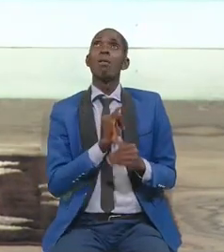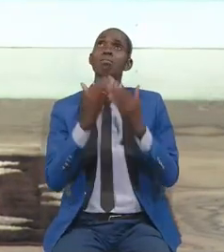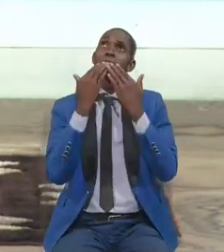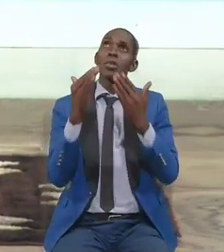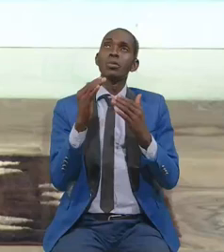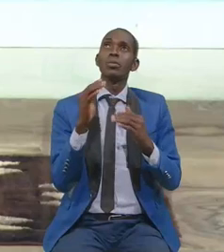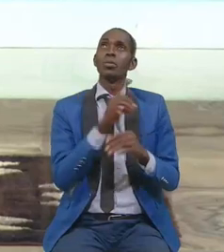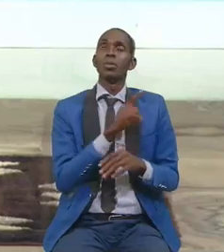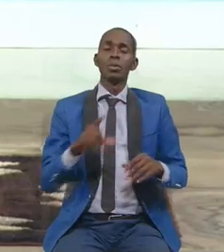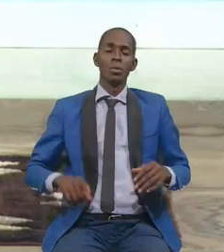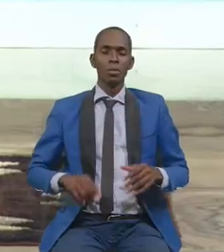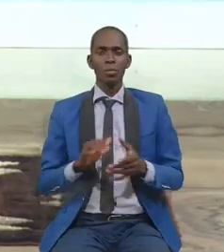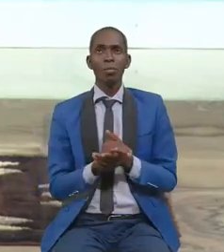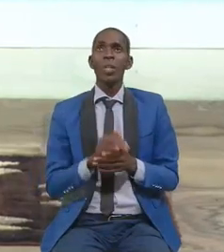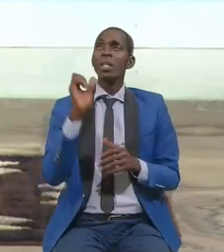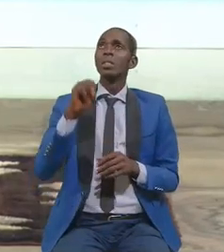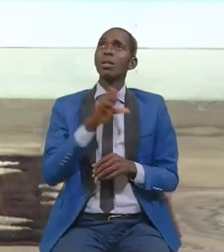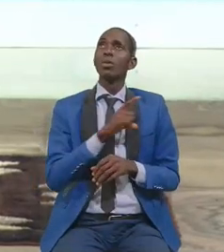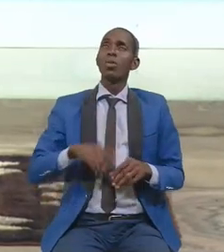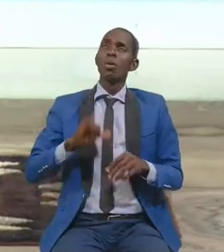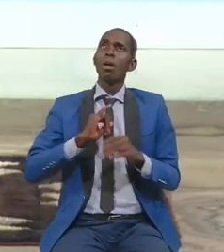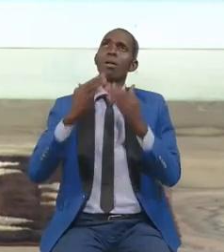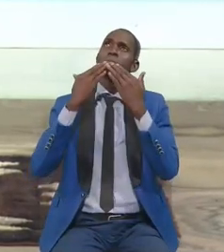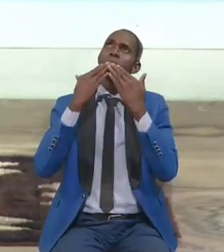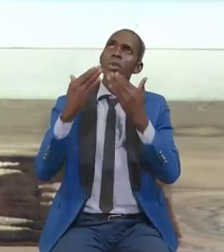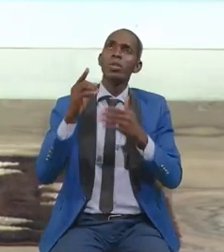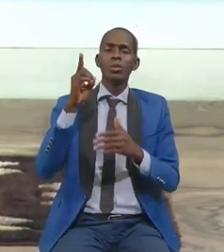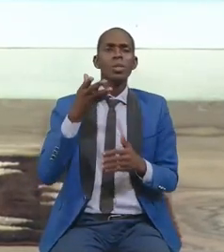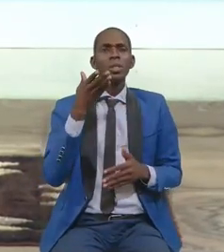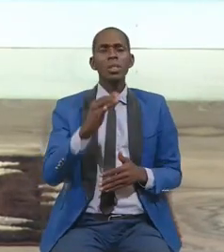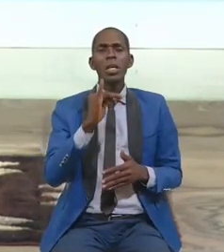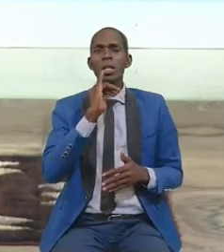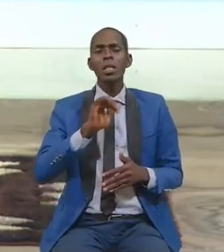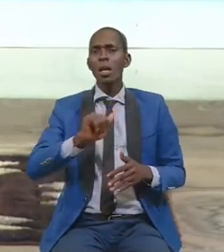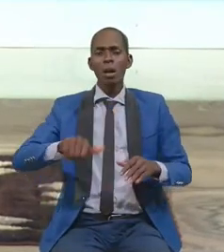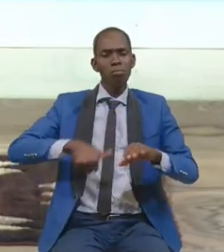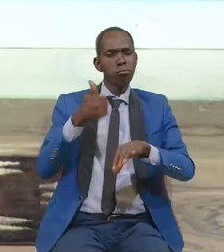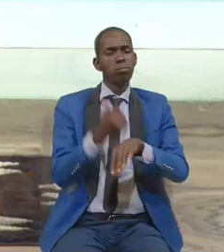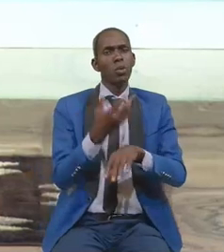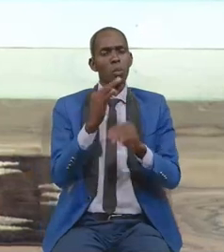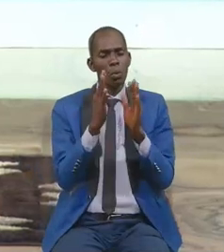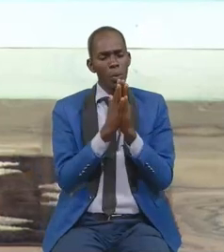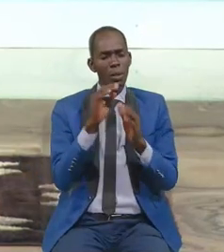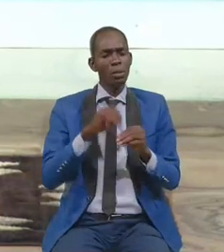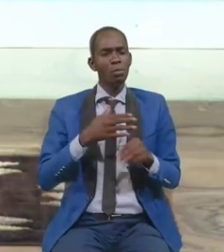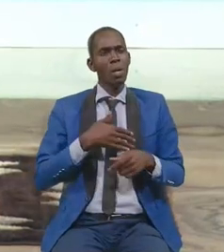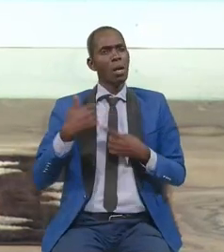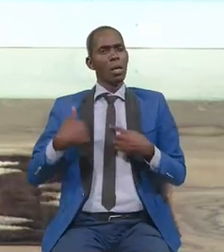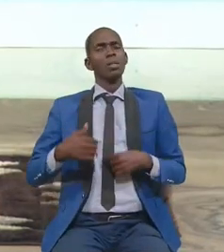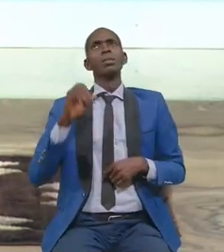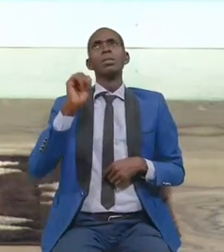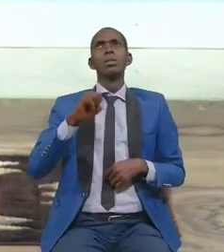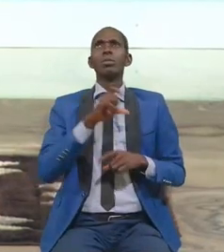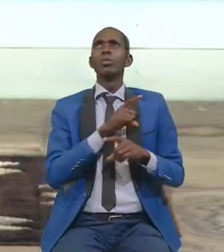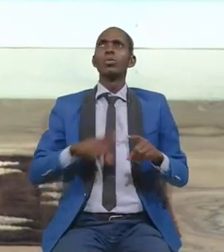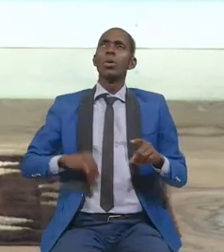la promesse de Dieu pour dire, Seigneur, je tiens la promesse. Seigneur, merci. Il est la confirmation dans ma vie. Seigneur, je te dis merci.